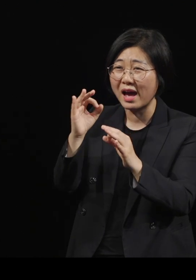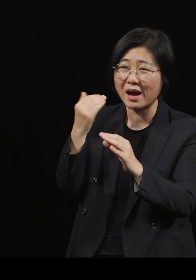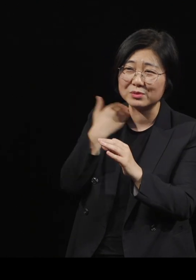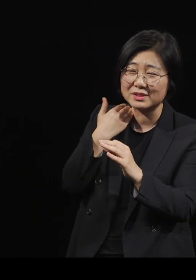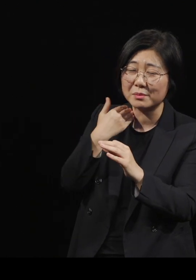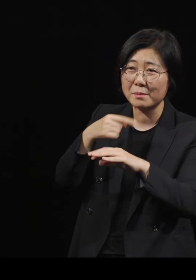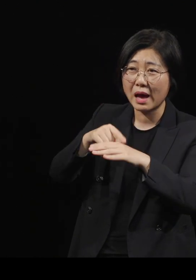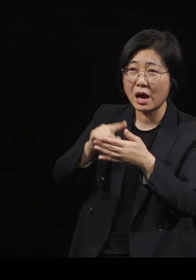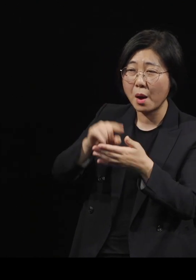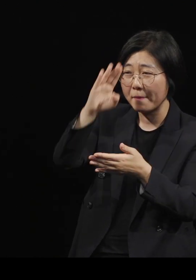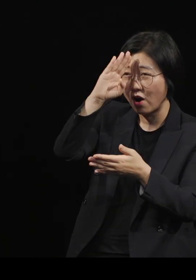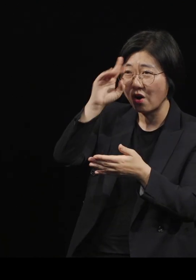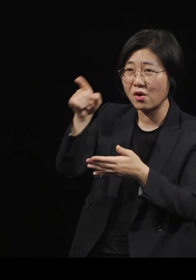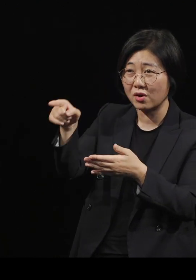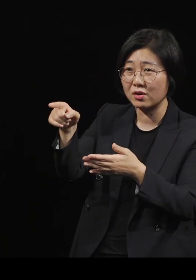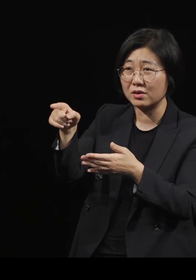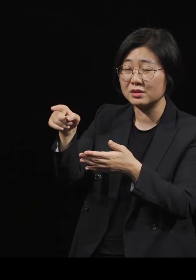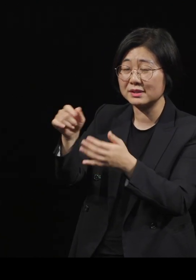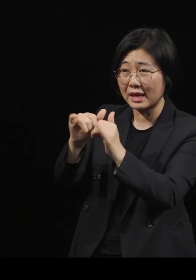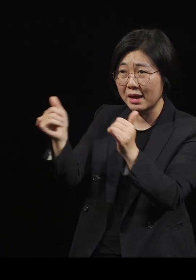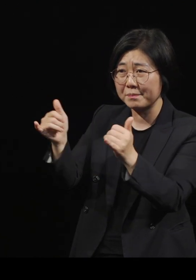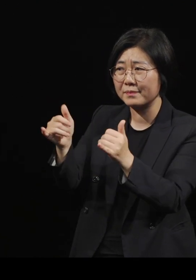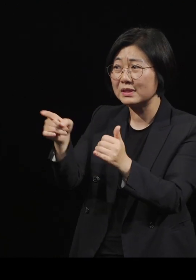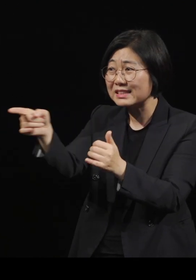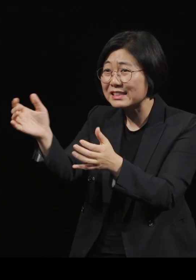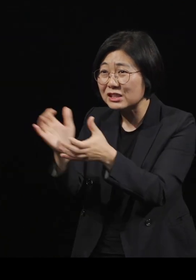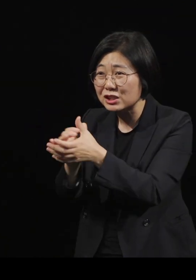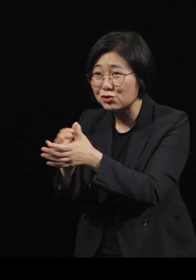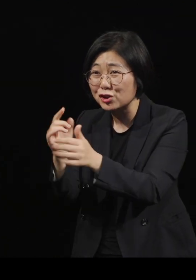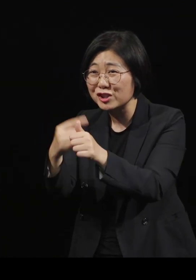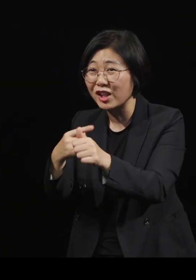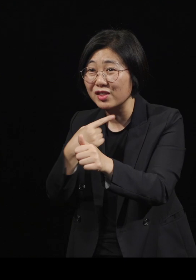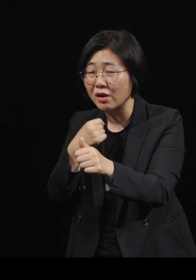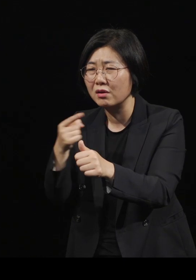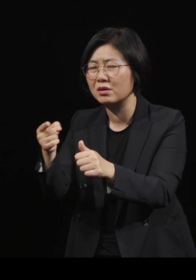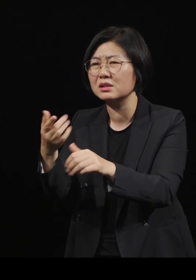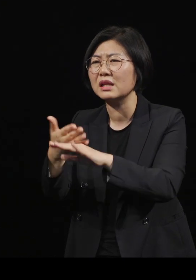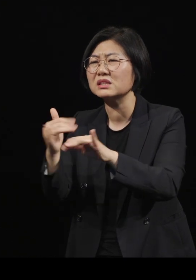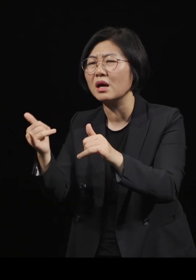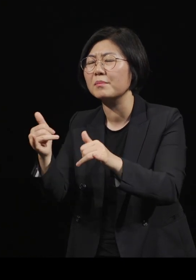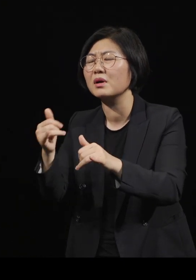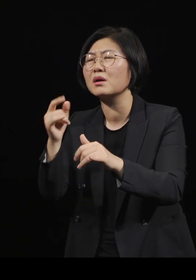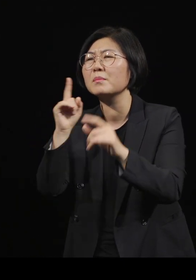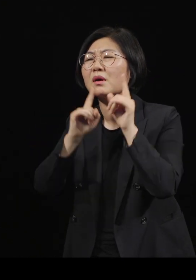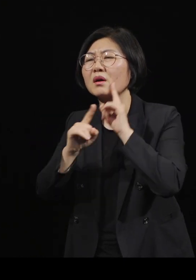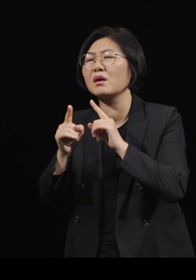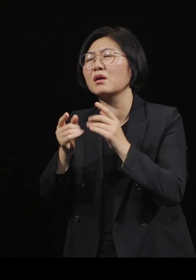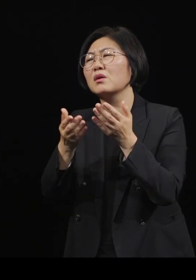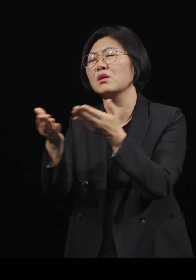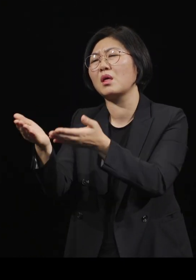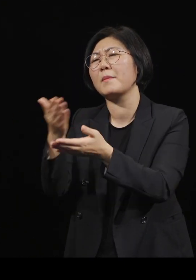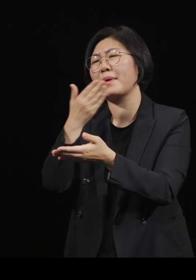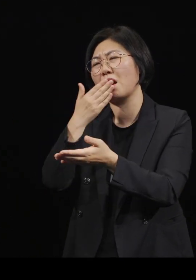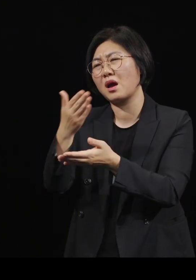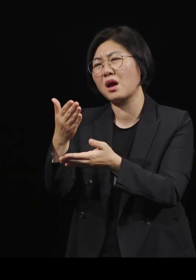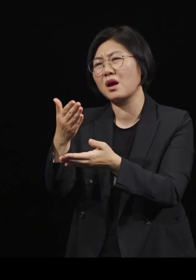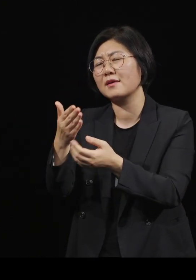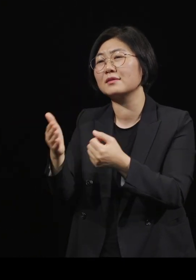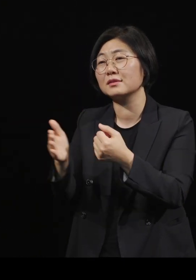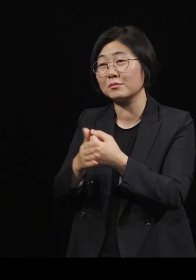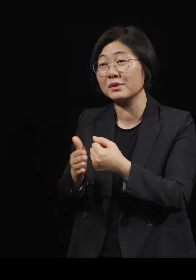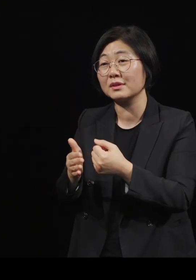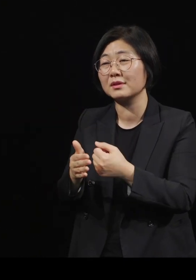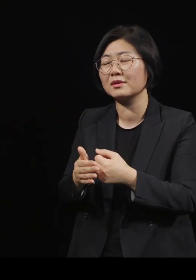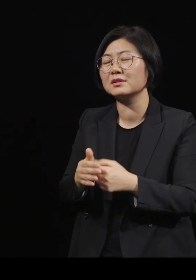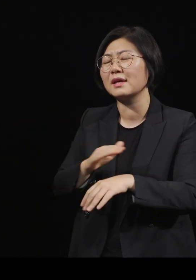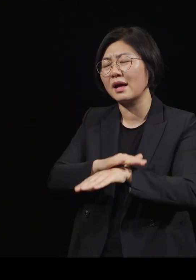병을 가진 사람은 그 친구처럼 다른 사람한테 상처를 줄 수도 있기 때문에